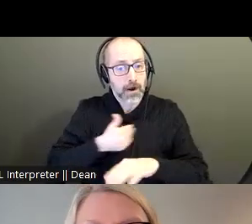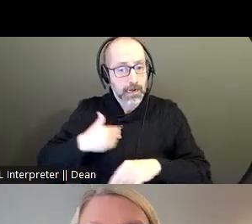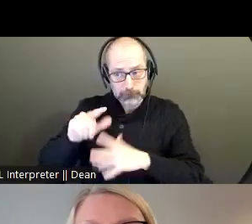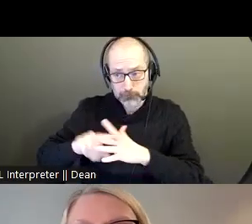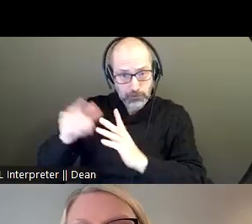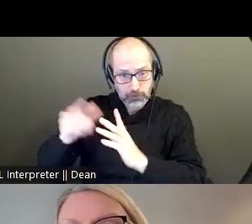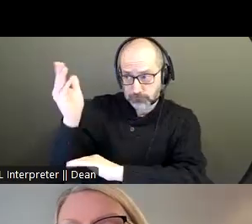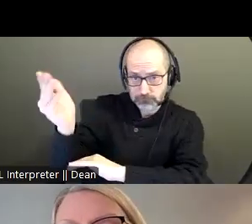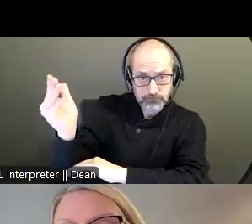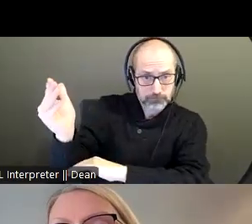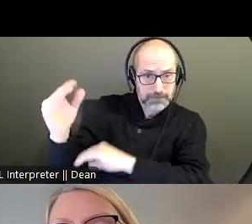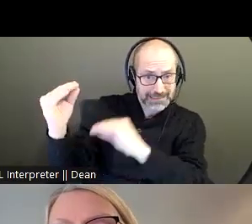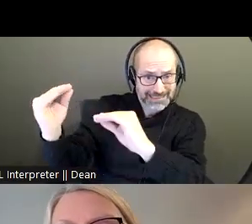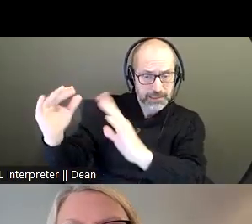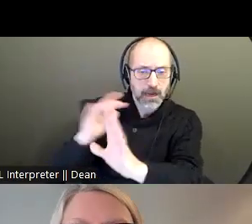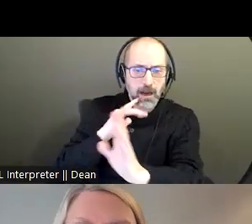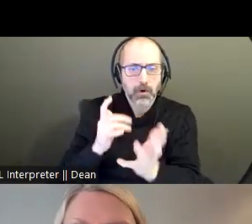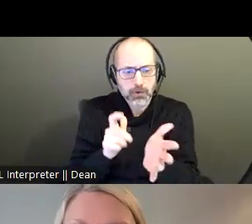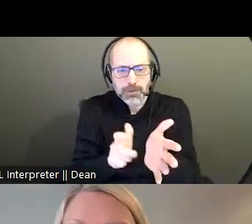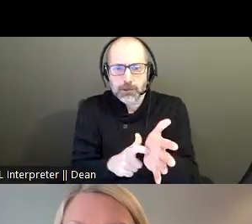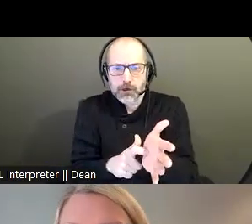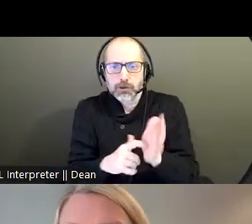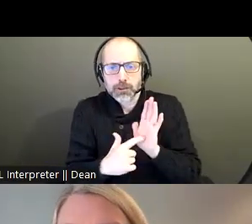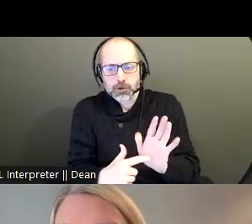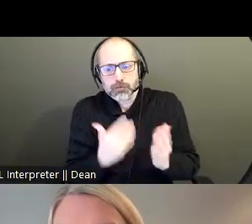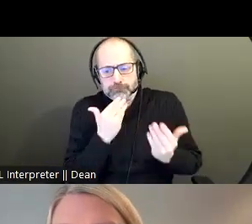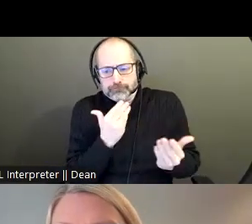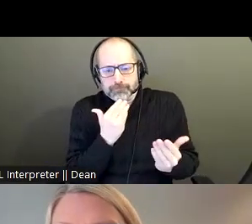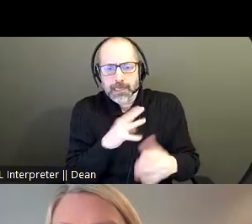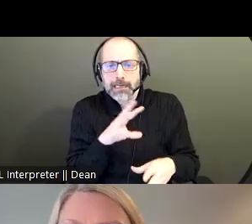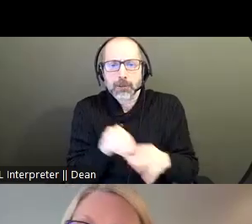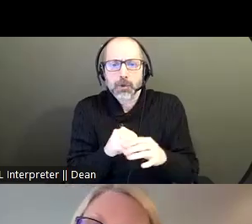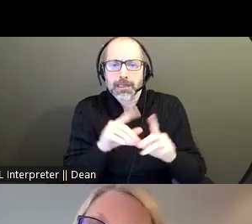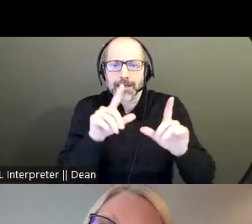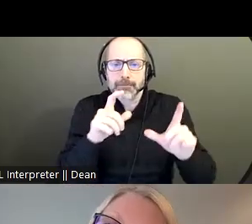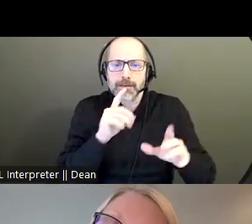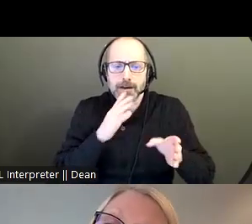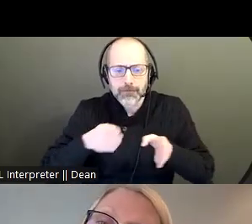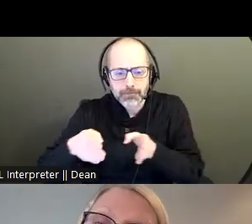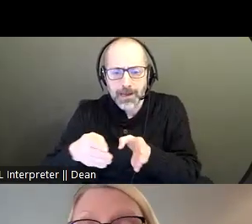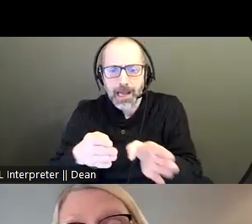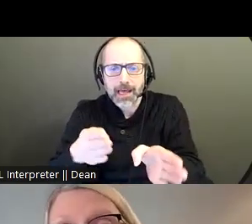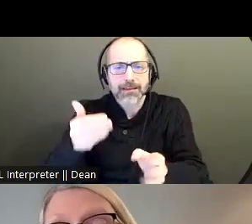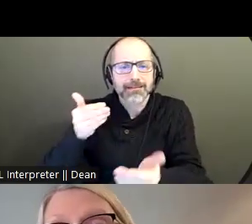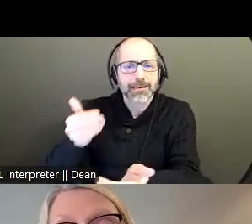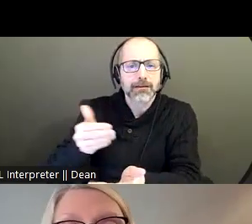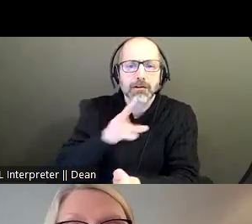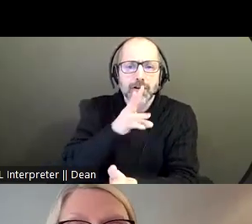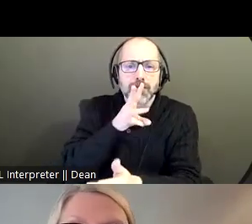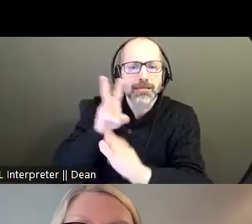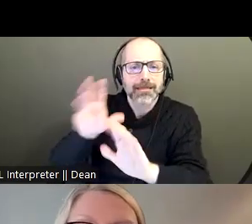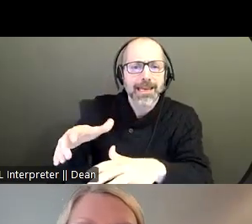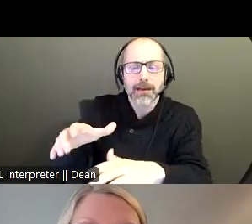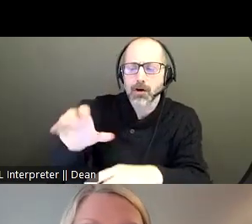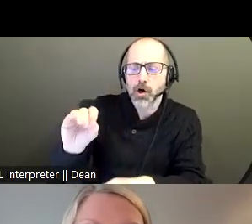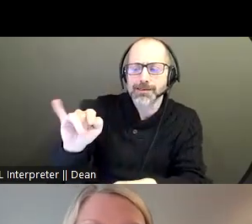de commencer, je souhaite reconnaître les nombreux territoires d'où nous nous rassemblons. Et je vous montre ici un sentier près